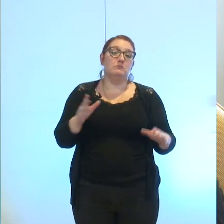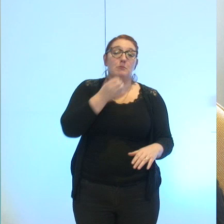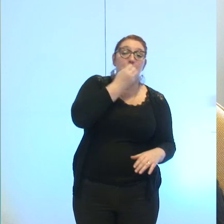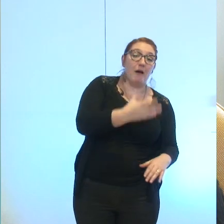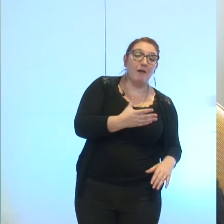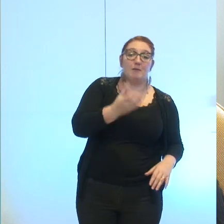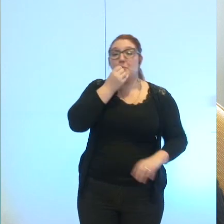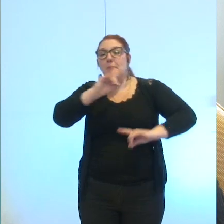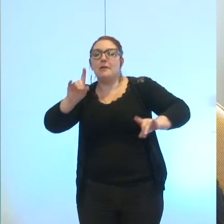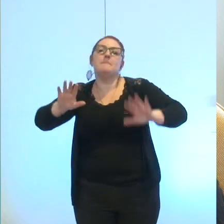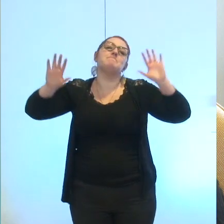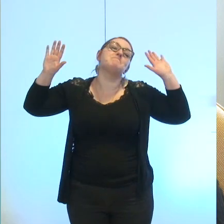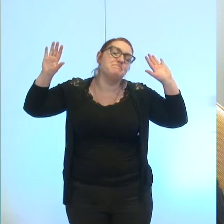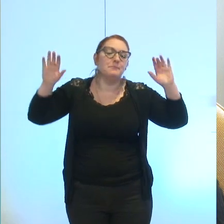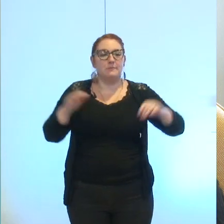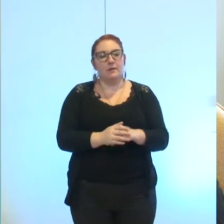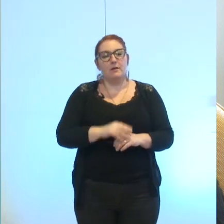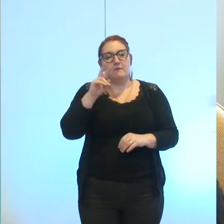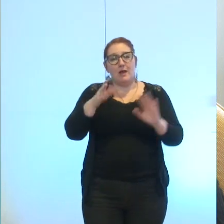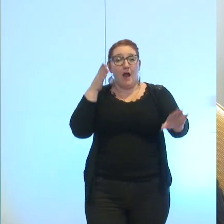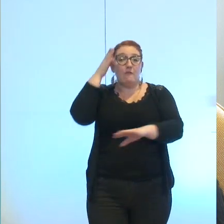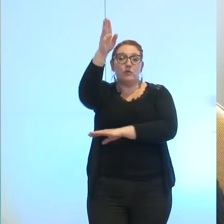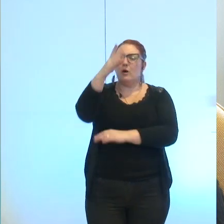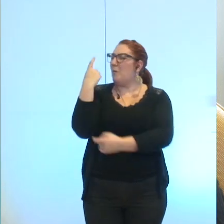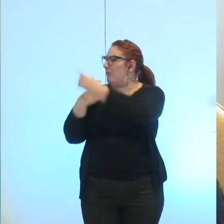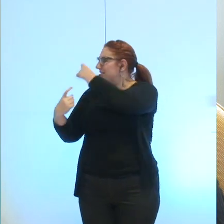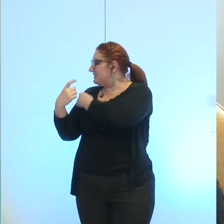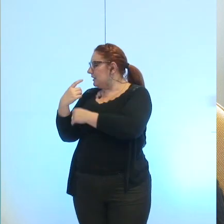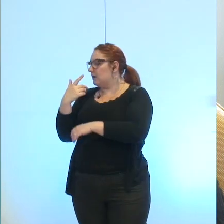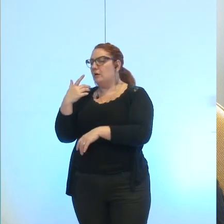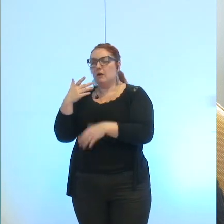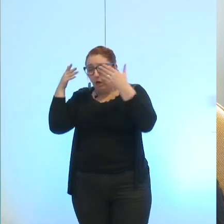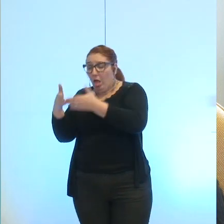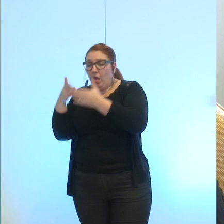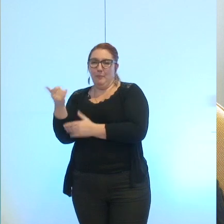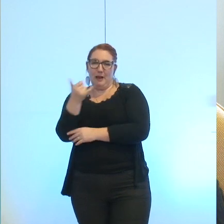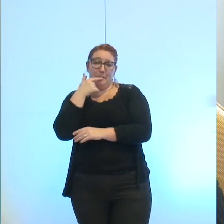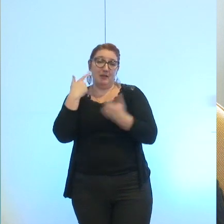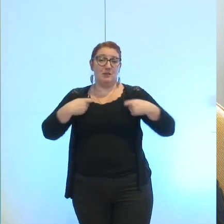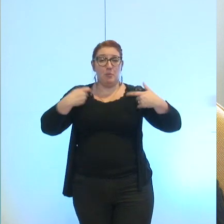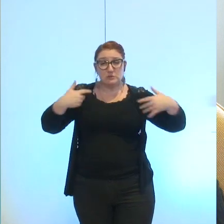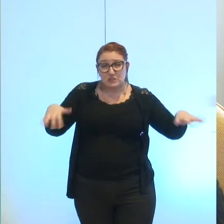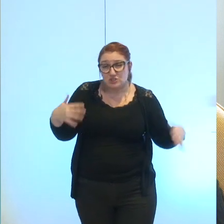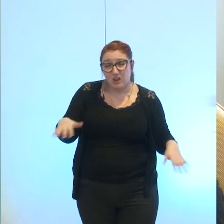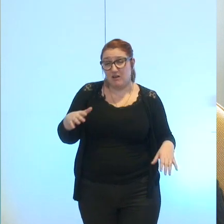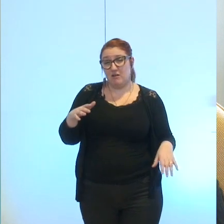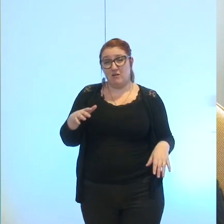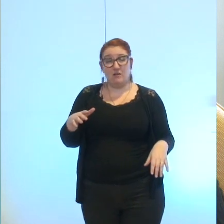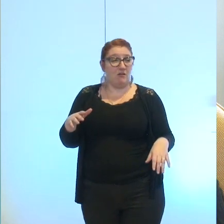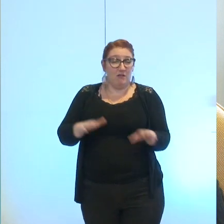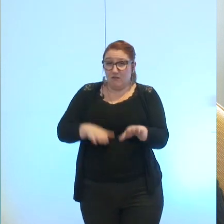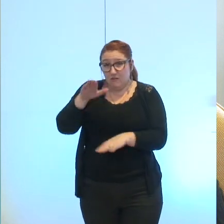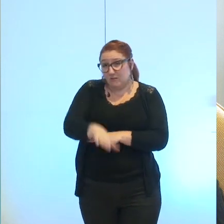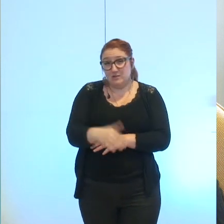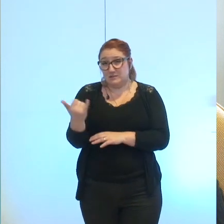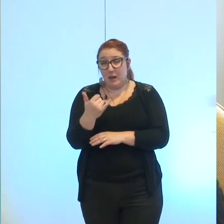l'avenir on va pas regarder indéfiniment le passé ça sert à rien les dépenses sont engagées et c'est fait nous vons nous venons qu entreprendre une politique